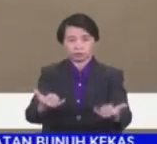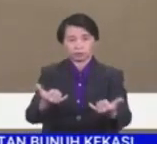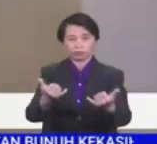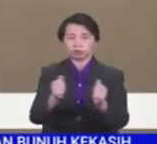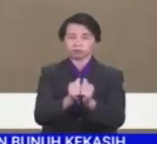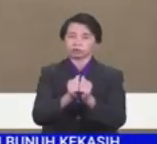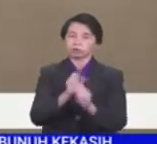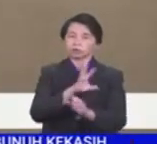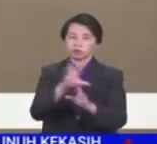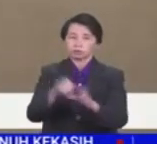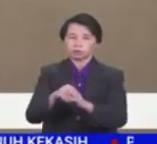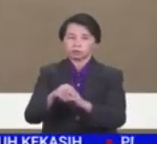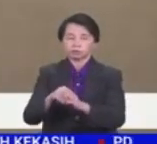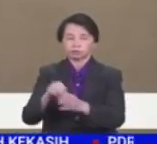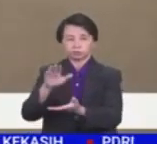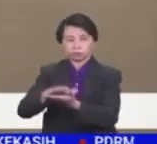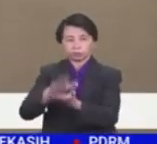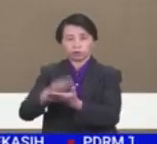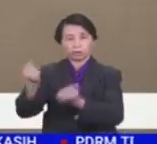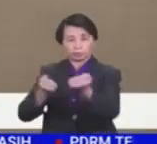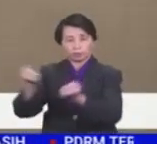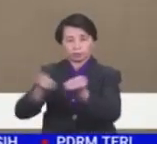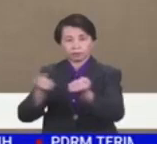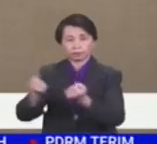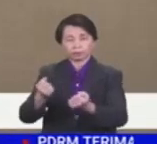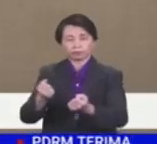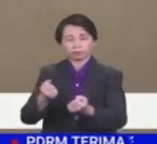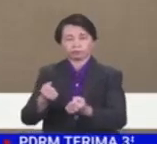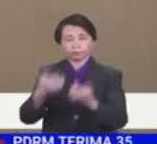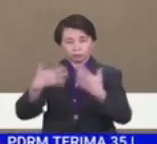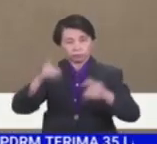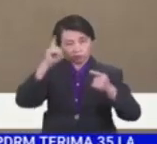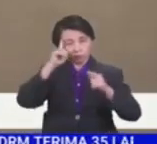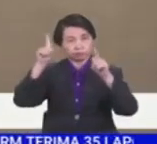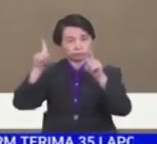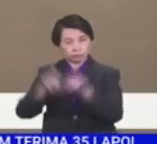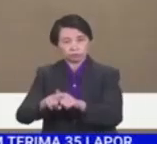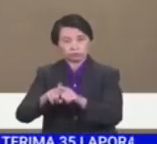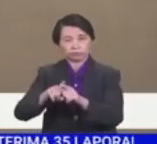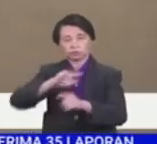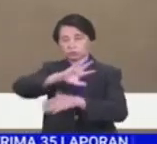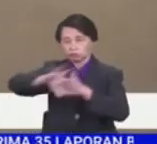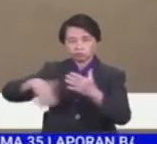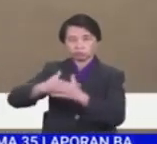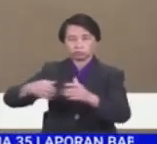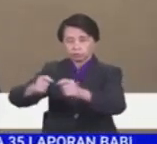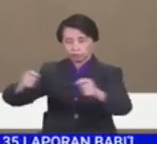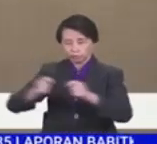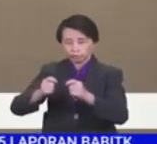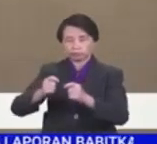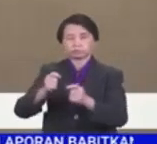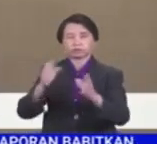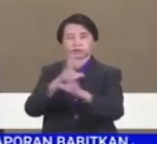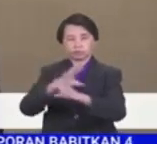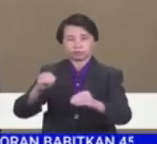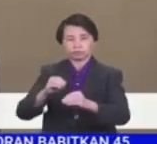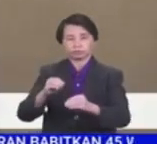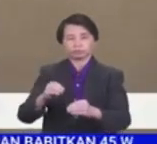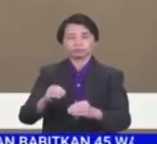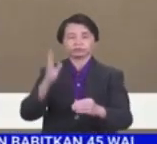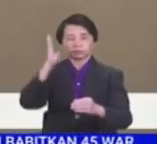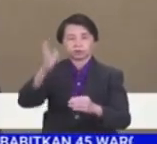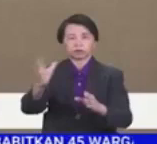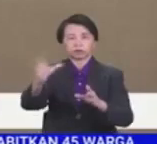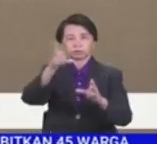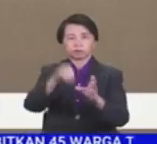melibatkan disitu pemandu secara zoning tadi diperluin habis Roni ditawar blog sana on problem kenalan